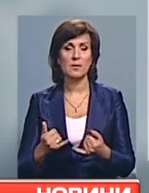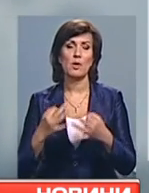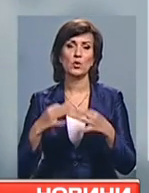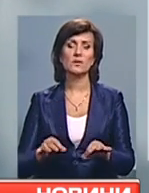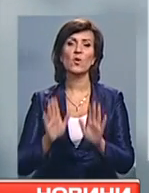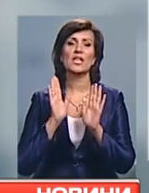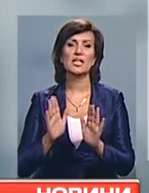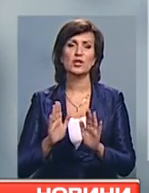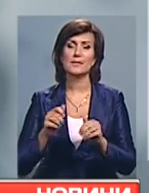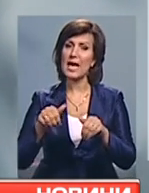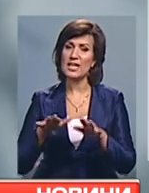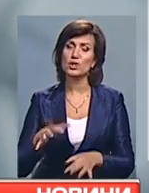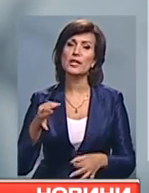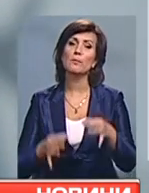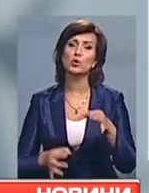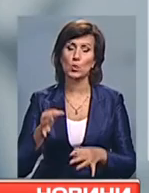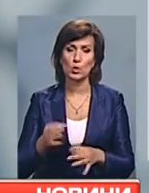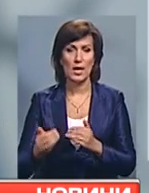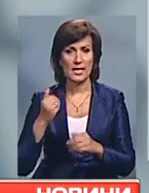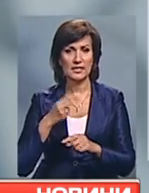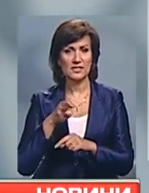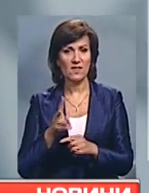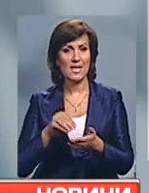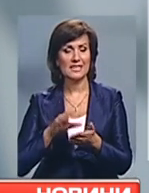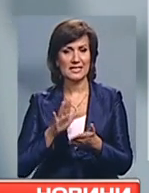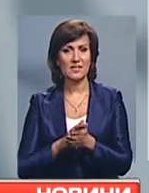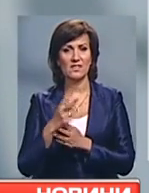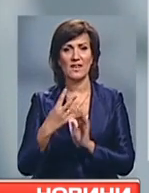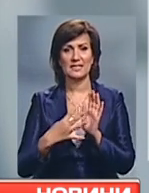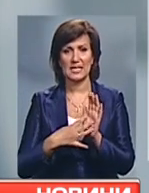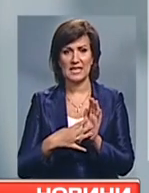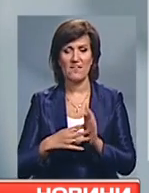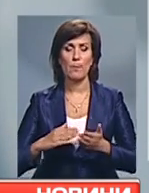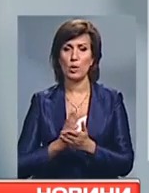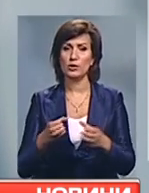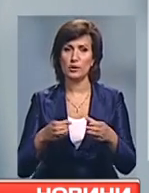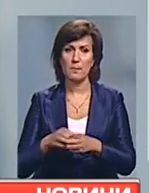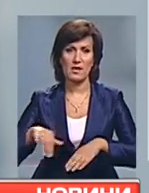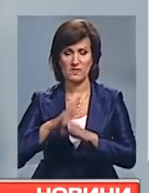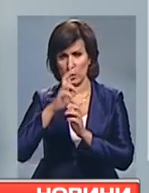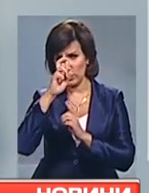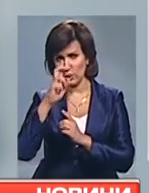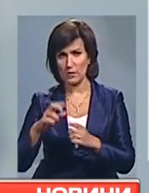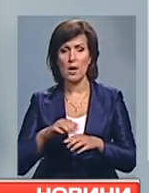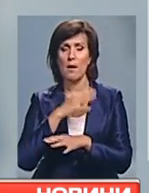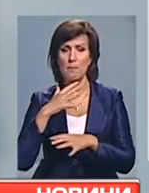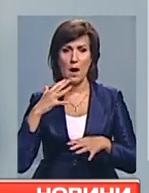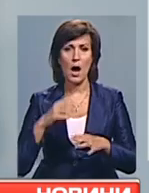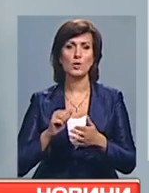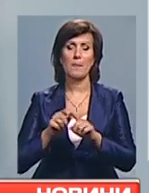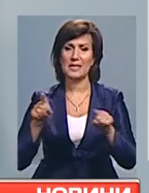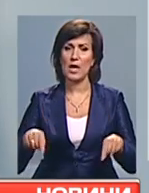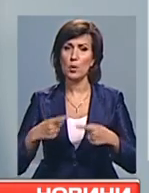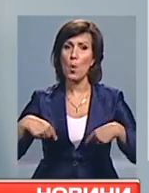дозволять лише за рішенням суду раніше ЦВК зареєструвала 29 політичних партій у загальнодержавному Бада багатоманда